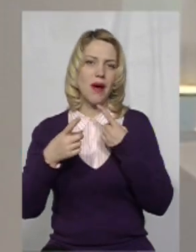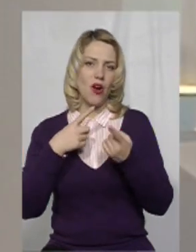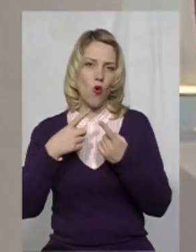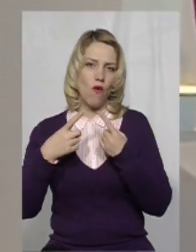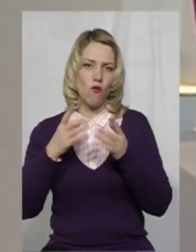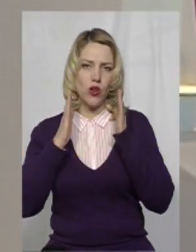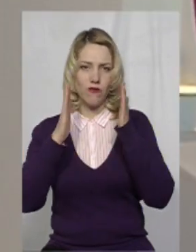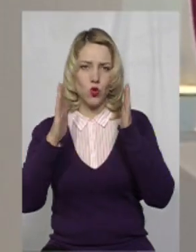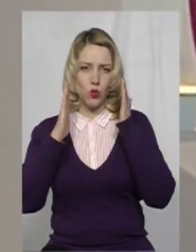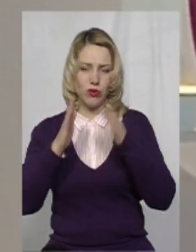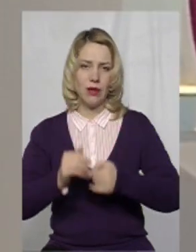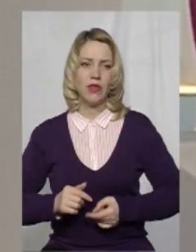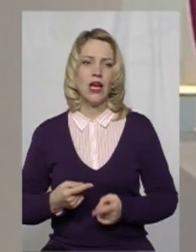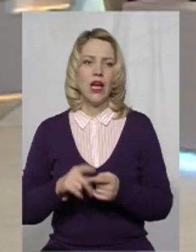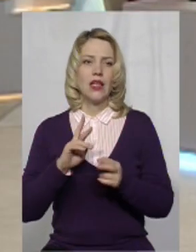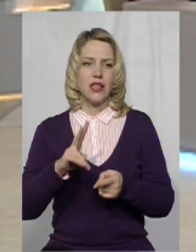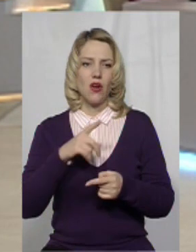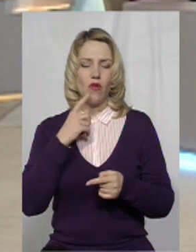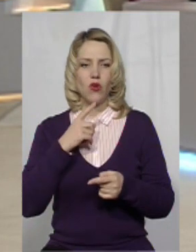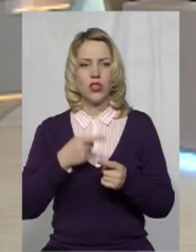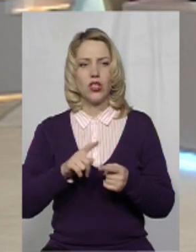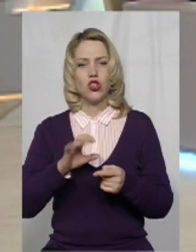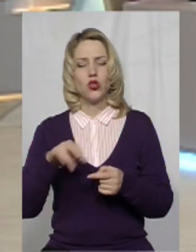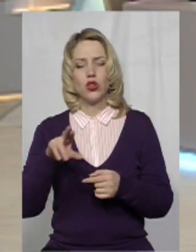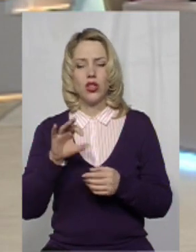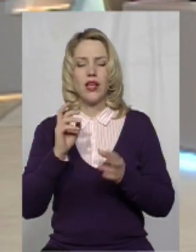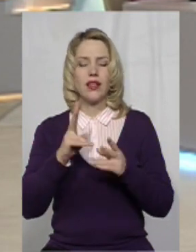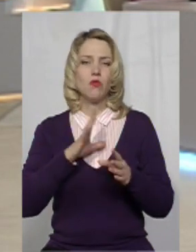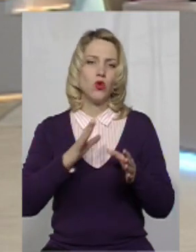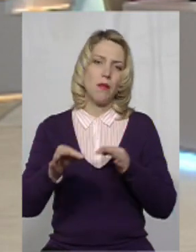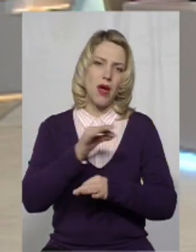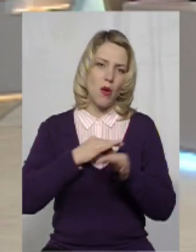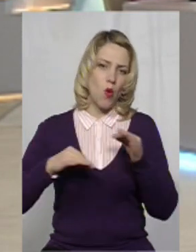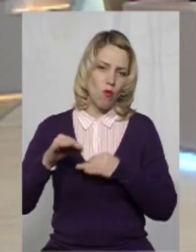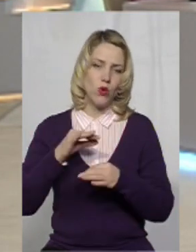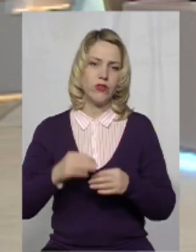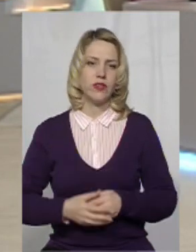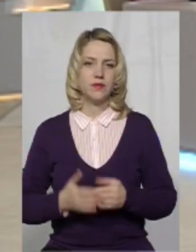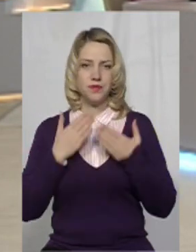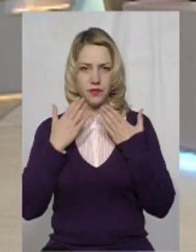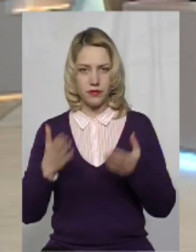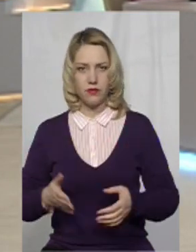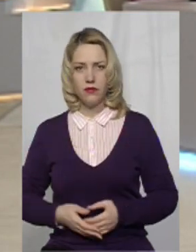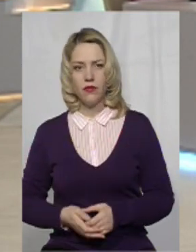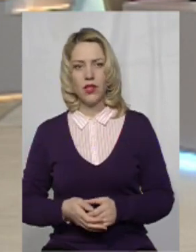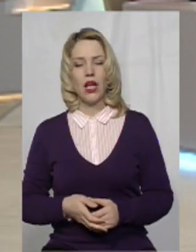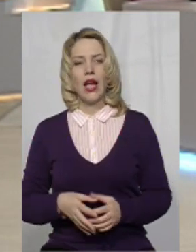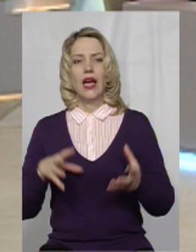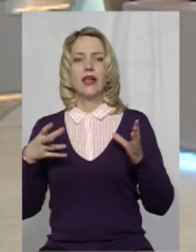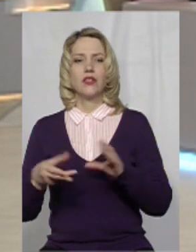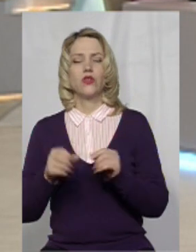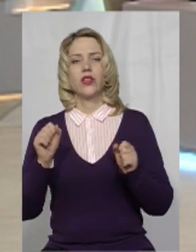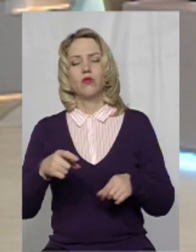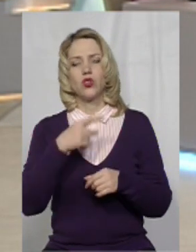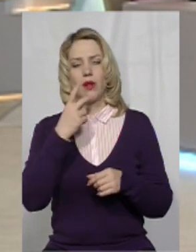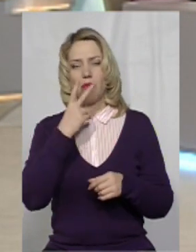Василю, цікаво, от як минули перемовини у цьому форматі B2B і які результати? Знаєте, результати можна виміряти по настрою